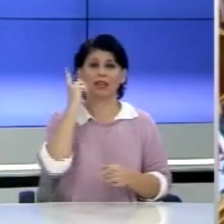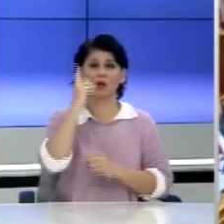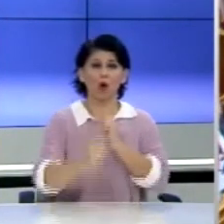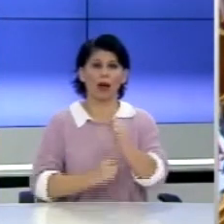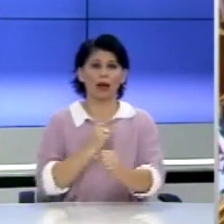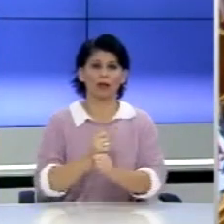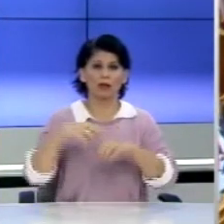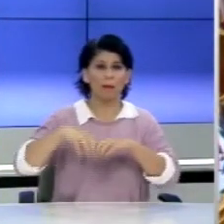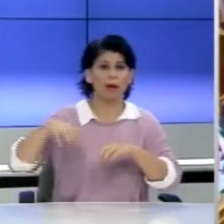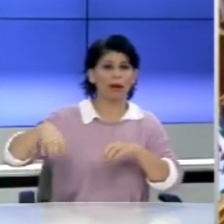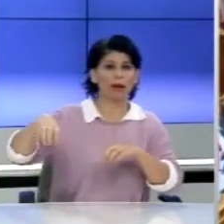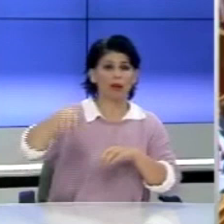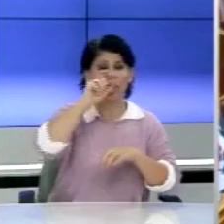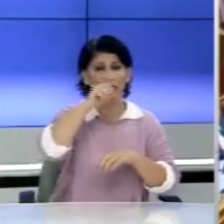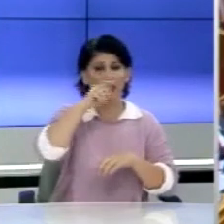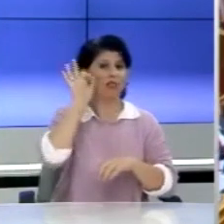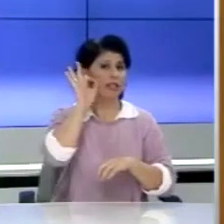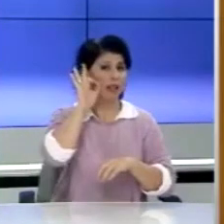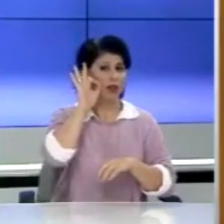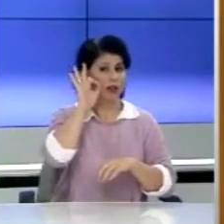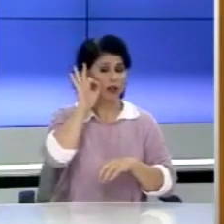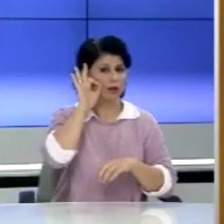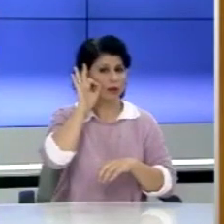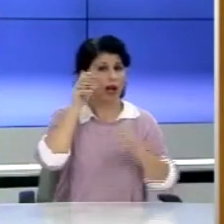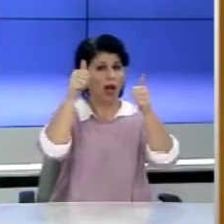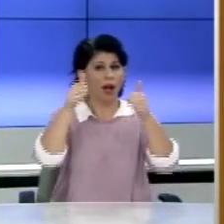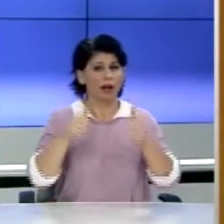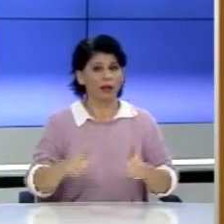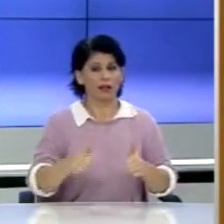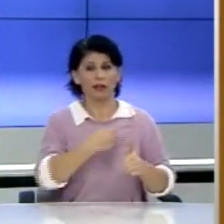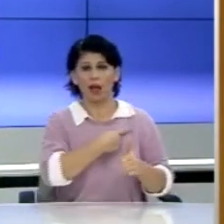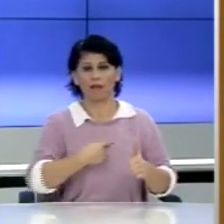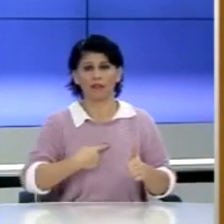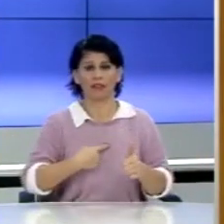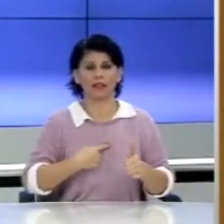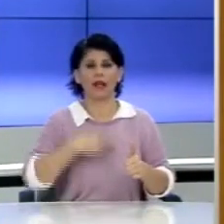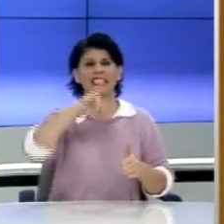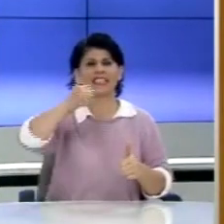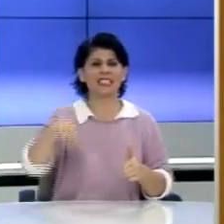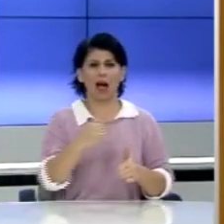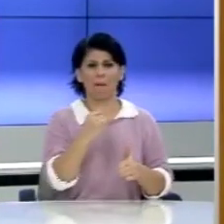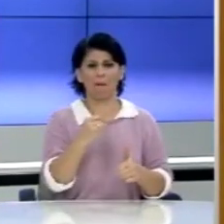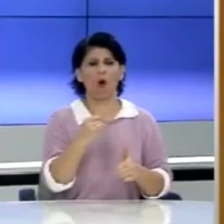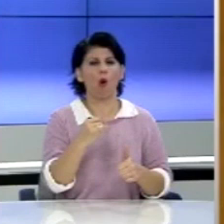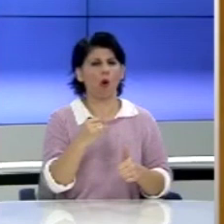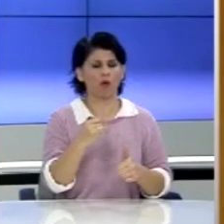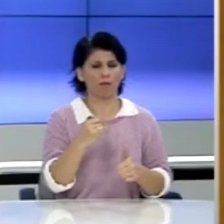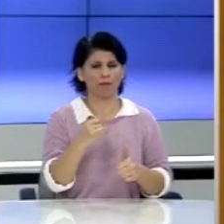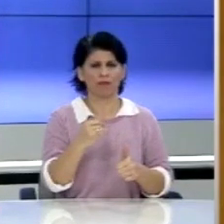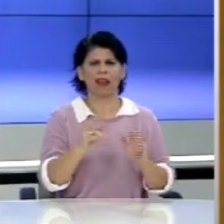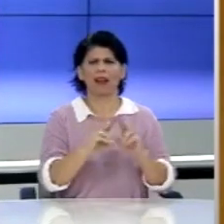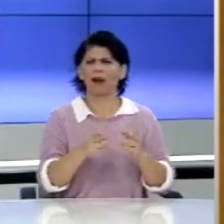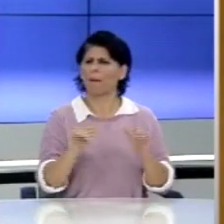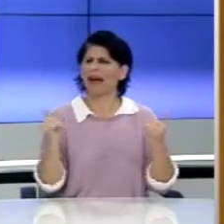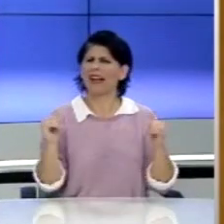σειρά περιοχές της Αττικής και της Θεσσαλονίκης, η ανακοίνωση της εργοδοσίας στα Τζάμπο ότι προχωρά σε άνοιγμα των